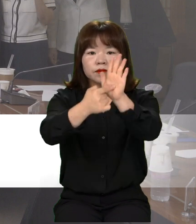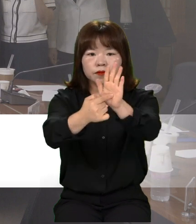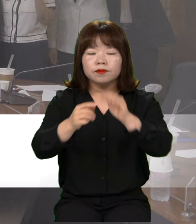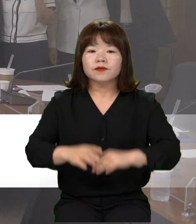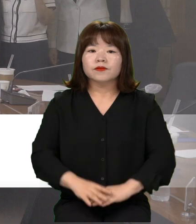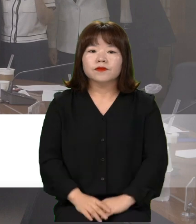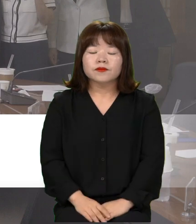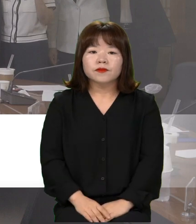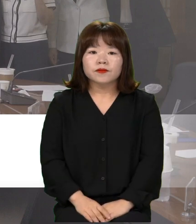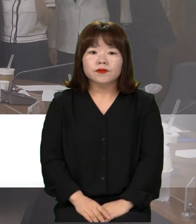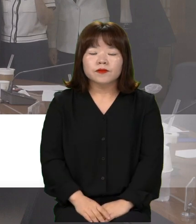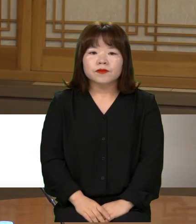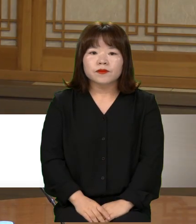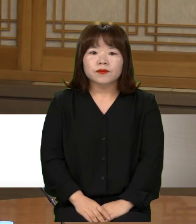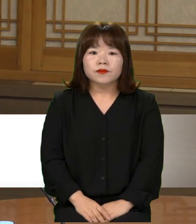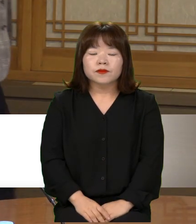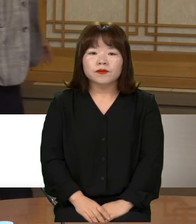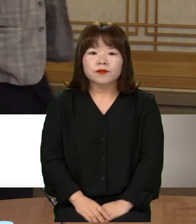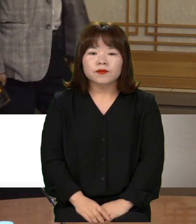제시했습니다